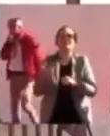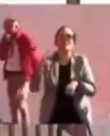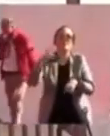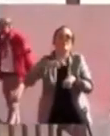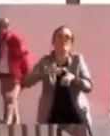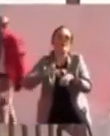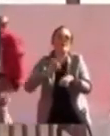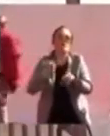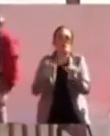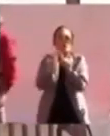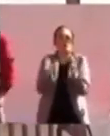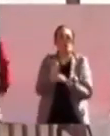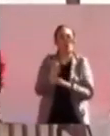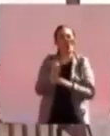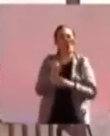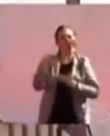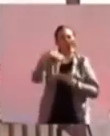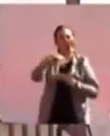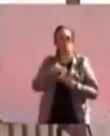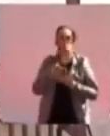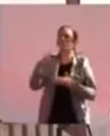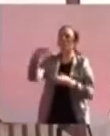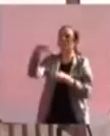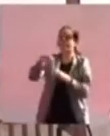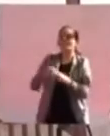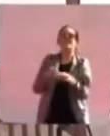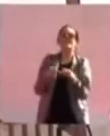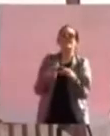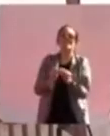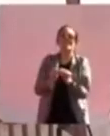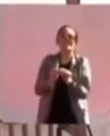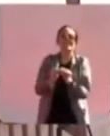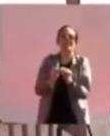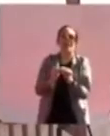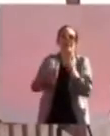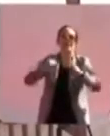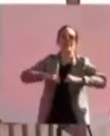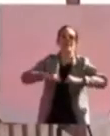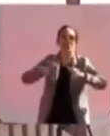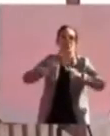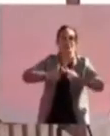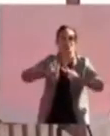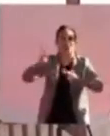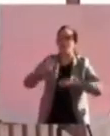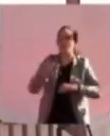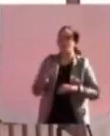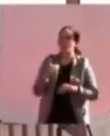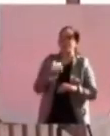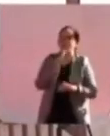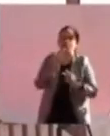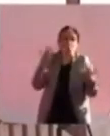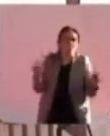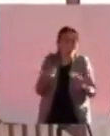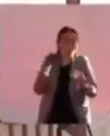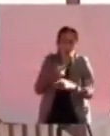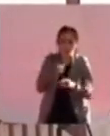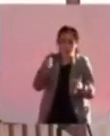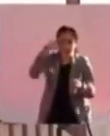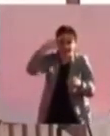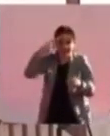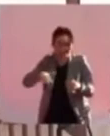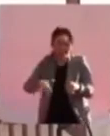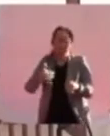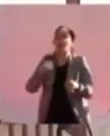servizio sanitario ecco forse dirò qualcosa di scontato a molte molti ma fin dall'inizio fin dai test d'ingresso